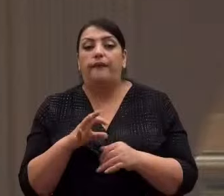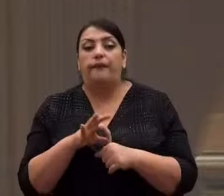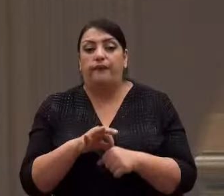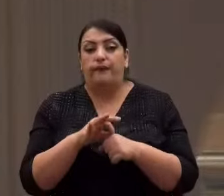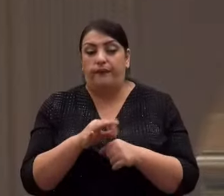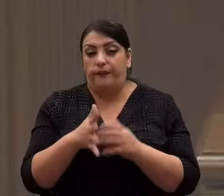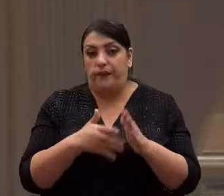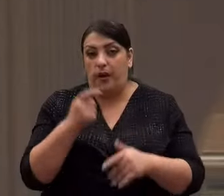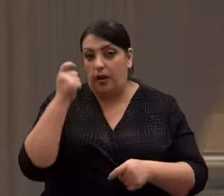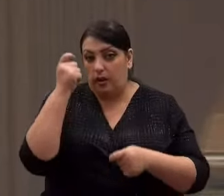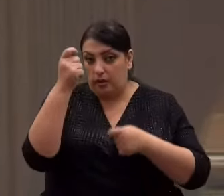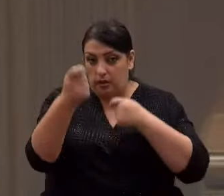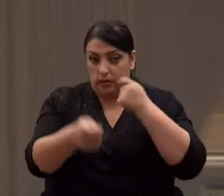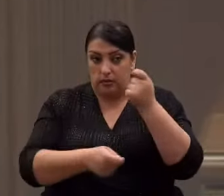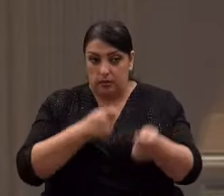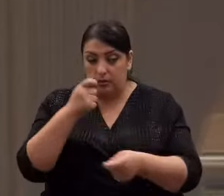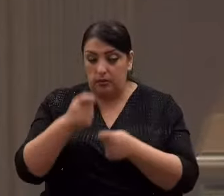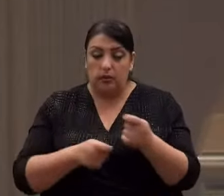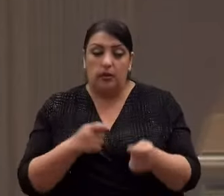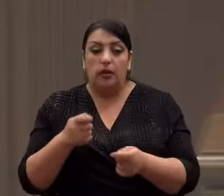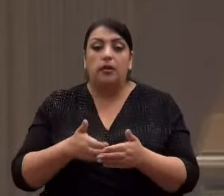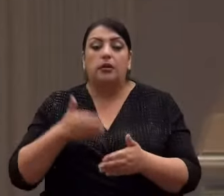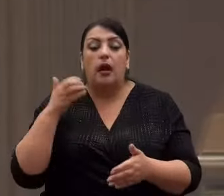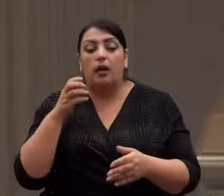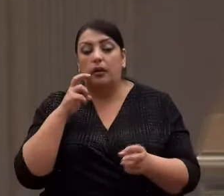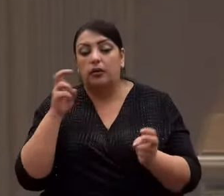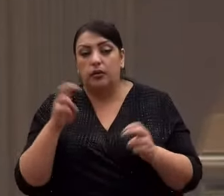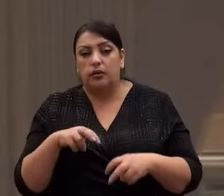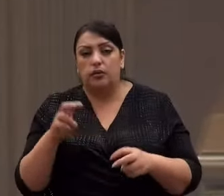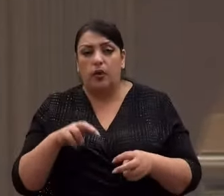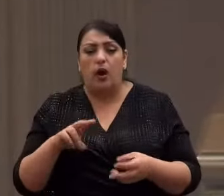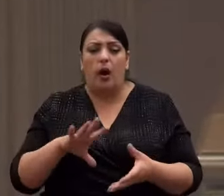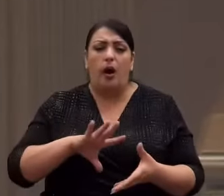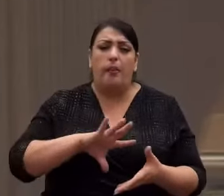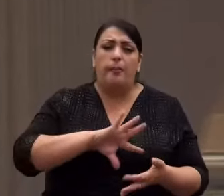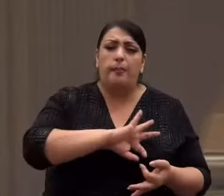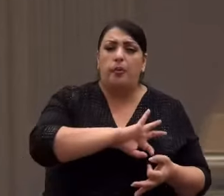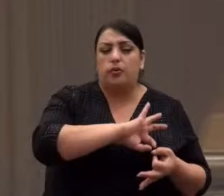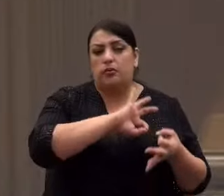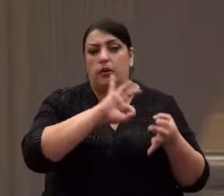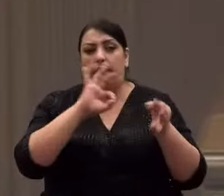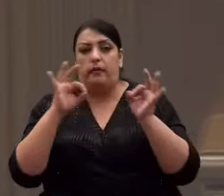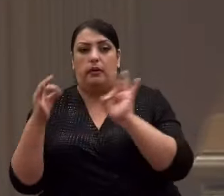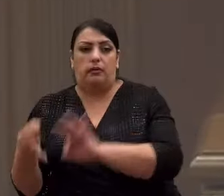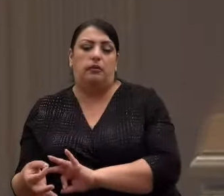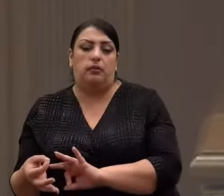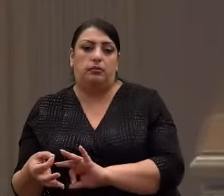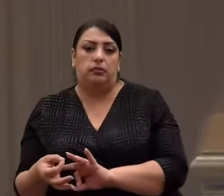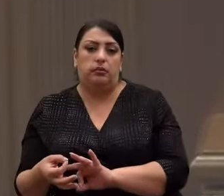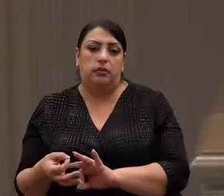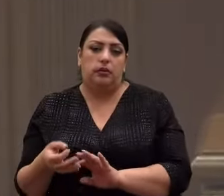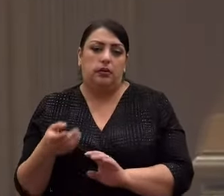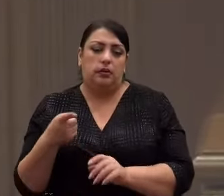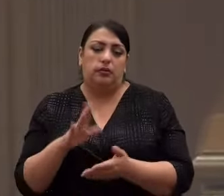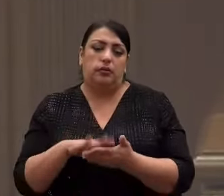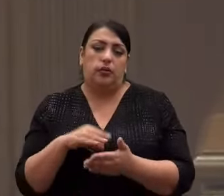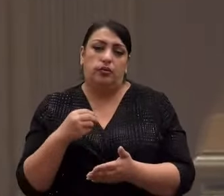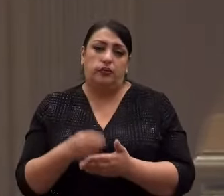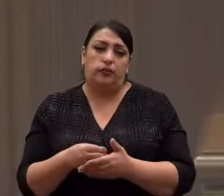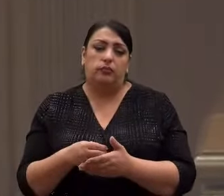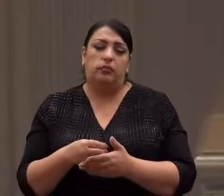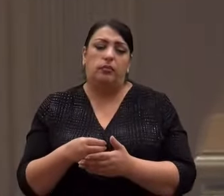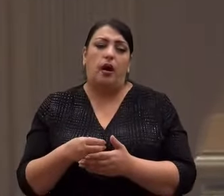ուշադրություն դարձնել, նախաքննություն ամբողջ ծավալով, դա առելի ծանրաբեռնվածություն